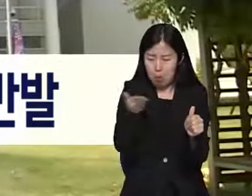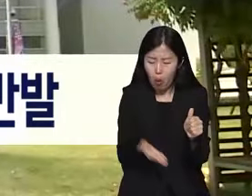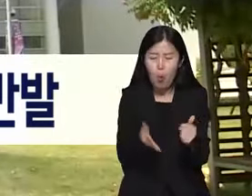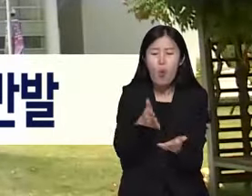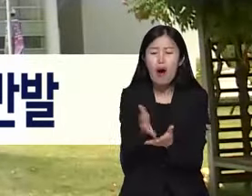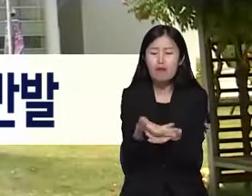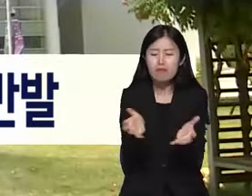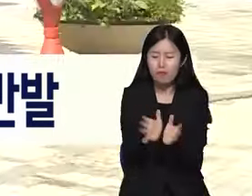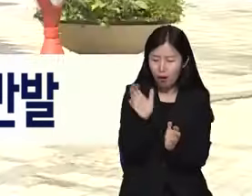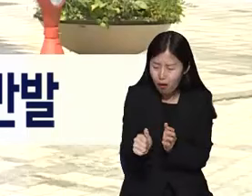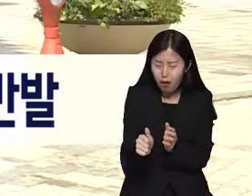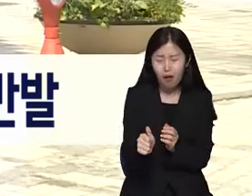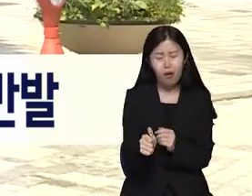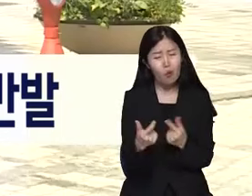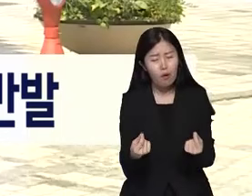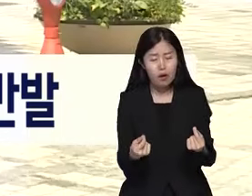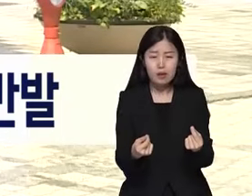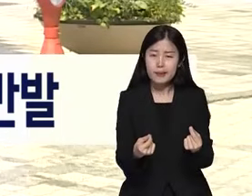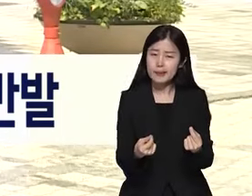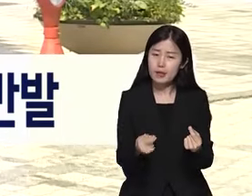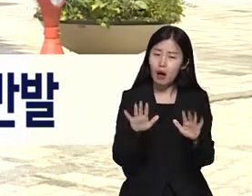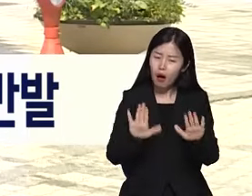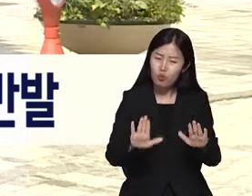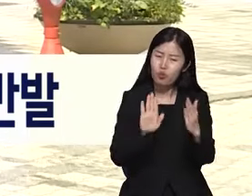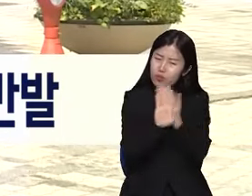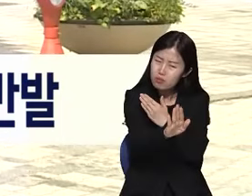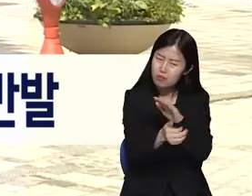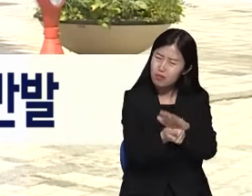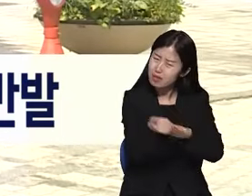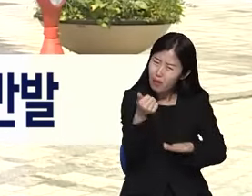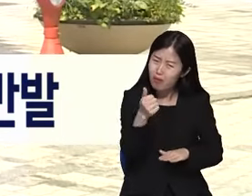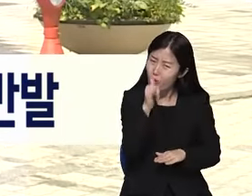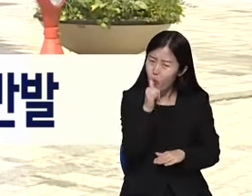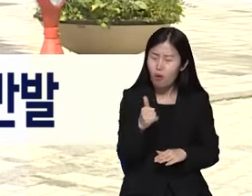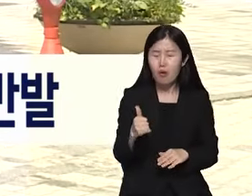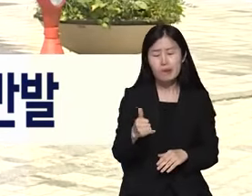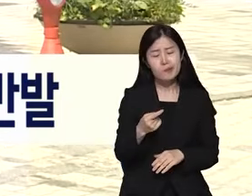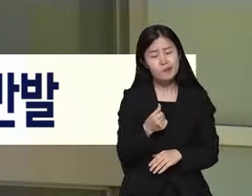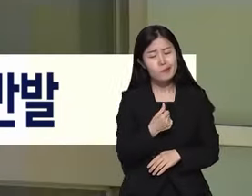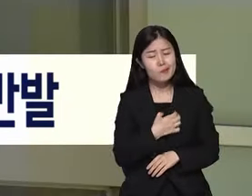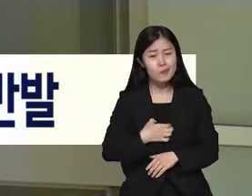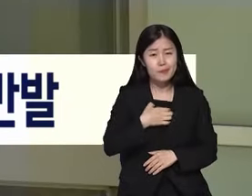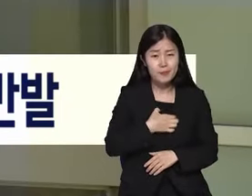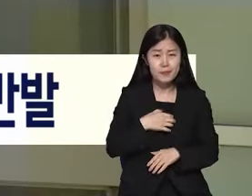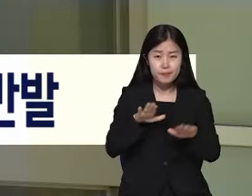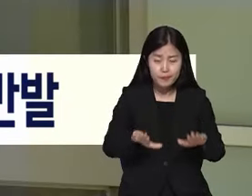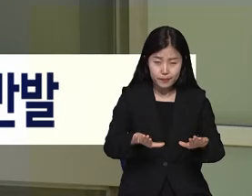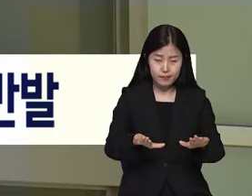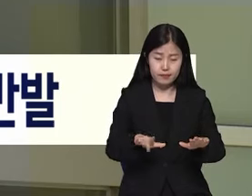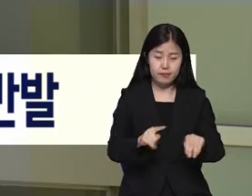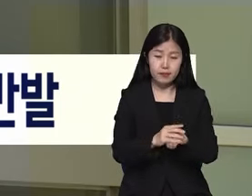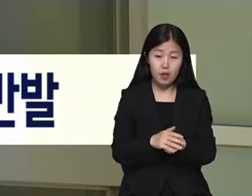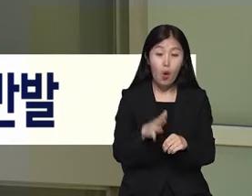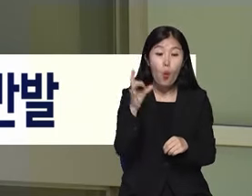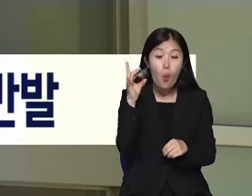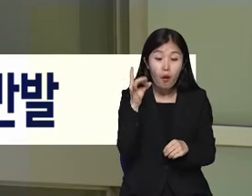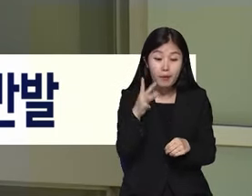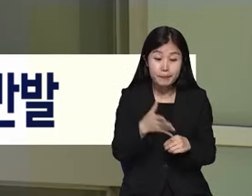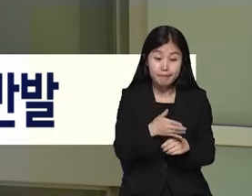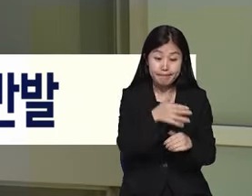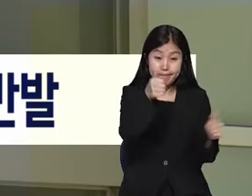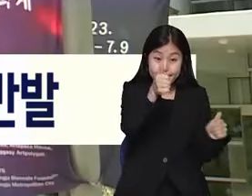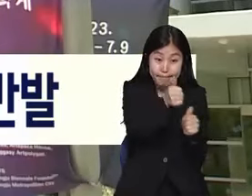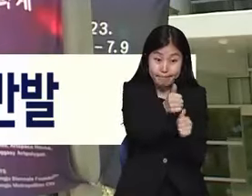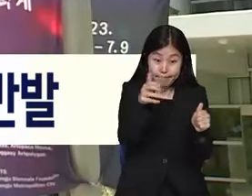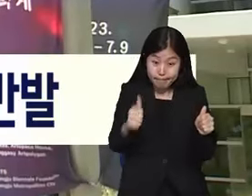한다며 청년정책의 비전이 의심스럽다고 비판했습니다. 이에 대해 광주시는 준국장급의 2개 부서를